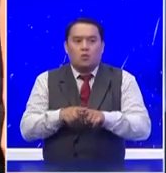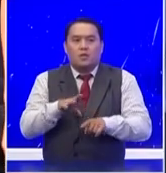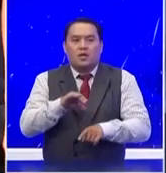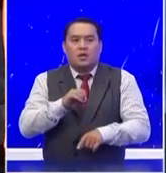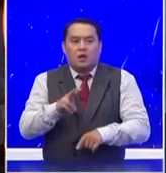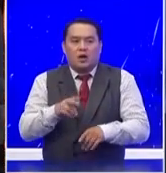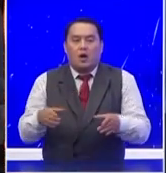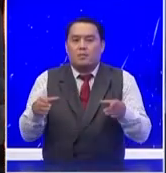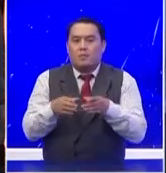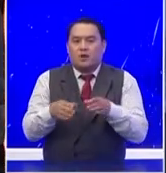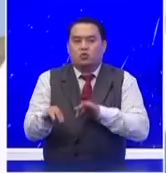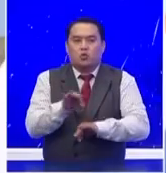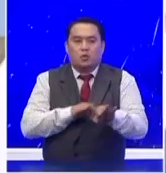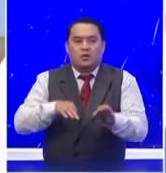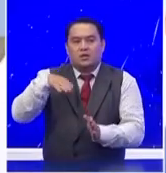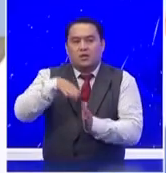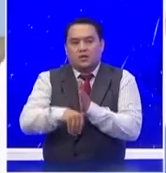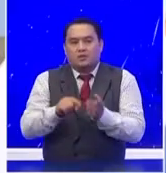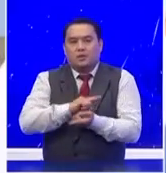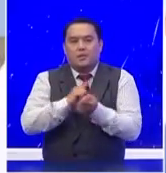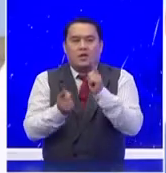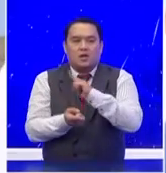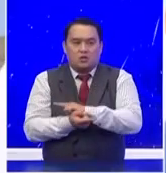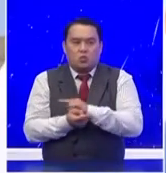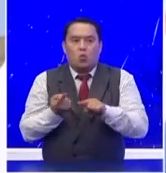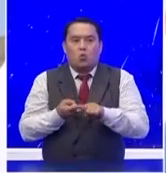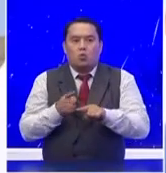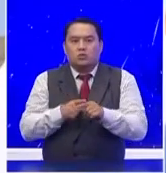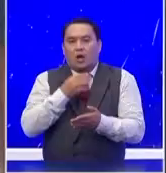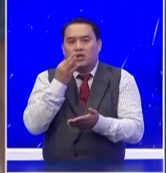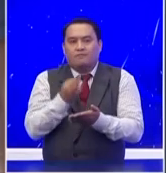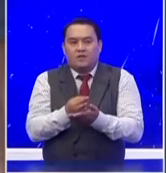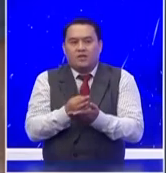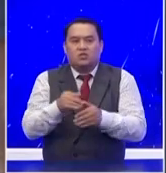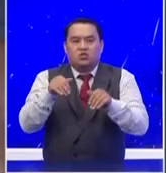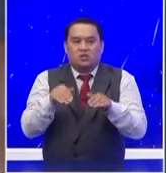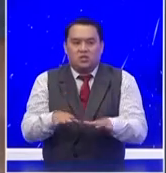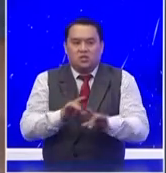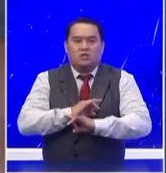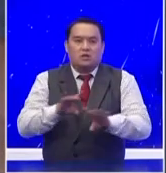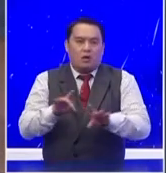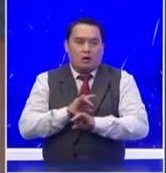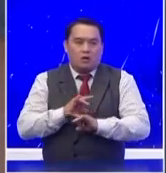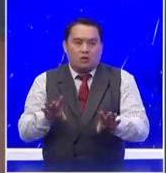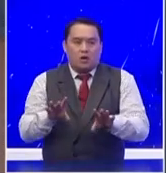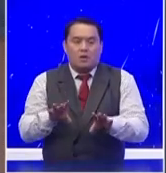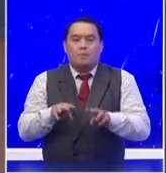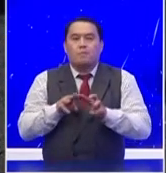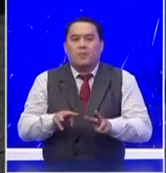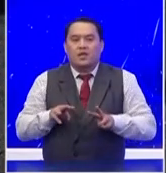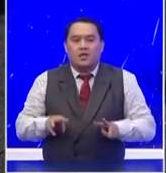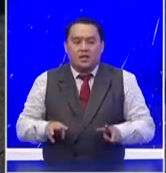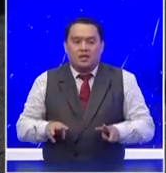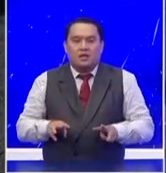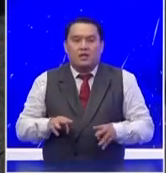Сайлауұлы мердігерлерге жобаға өзгертулер енгізуді тапсырды. Бұл мәселені жауаптылар тез арада шешілетінін жеткізді. Сонымен қатар вице-министр